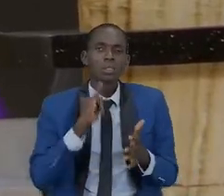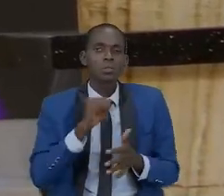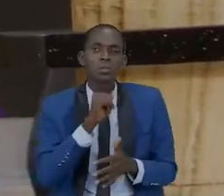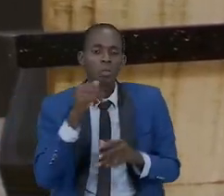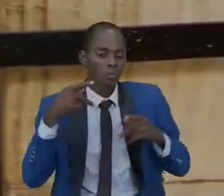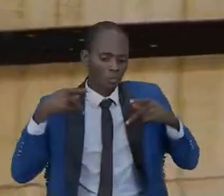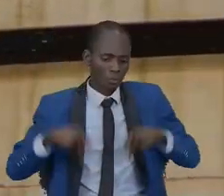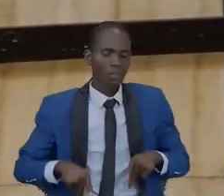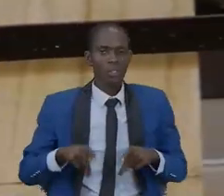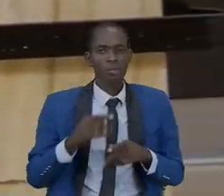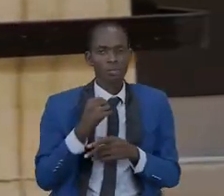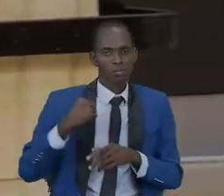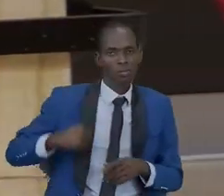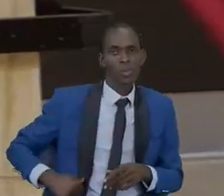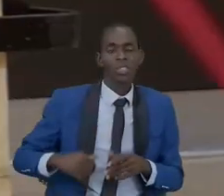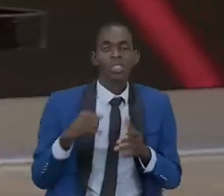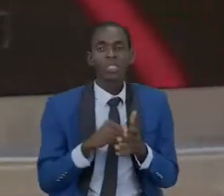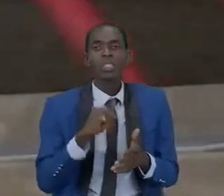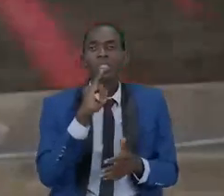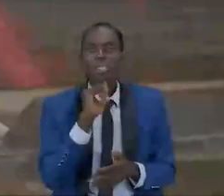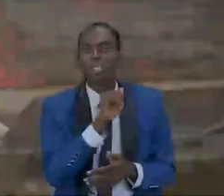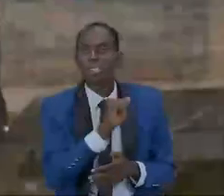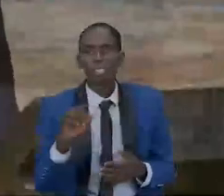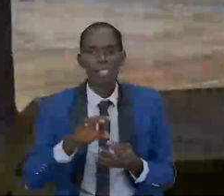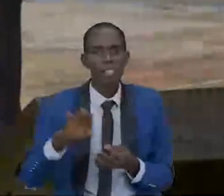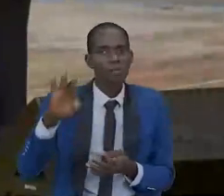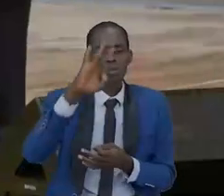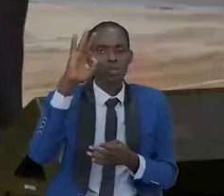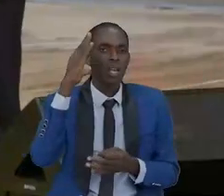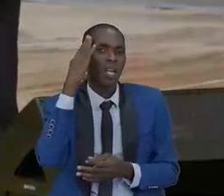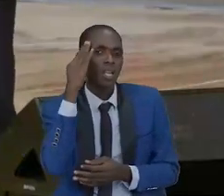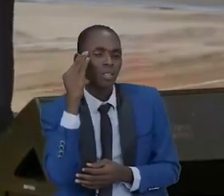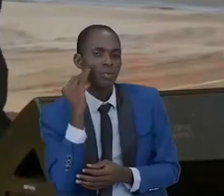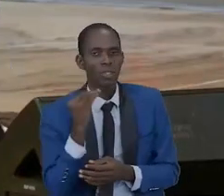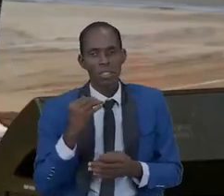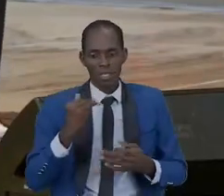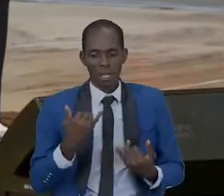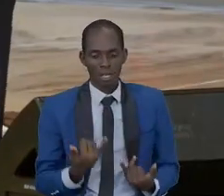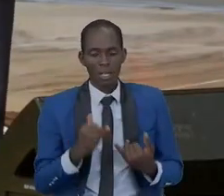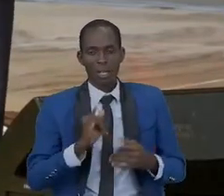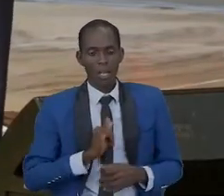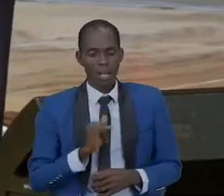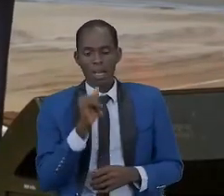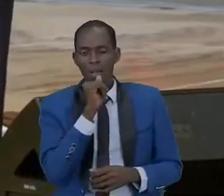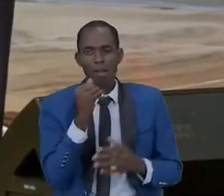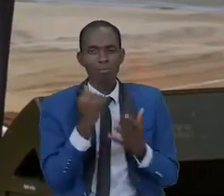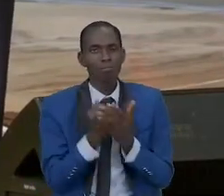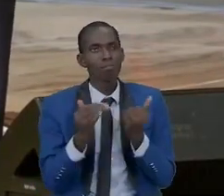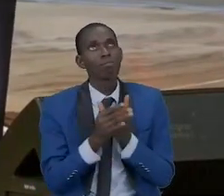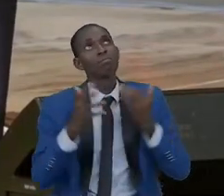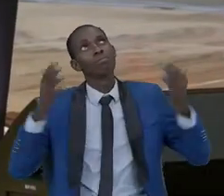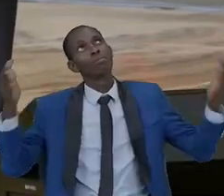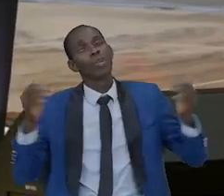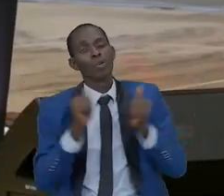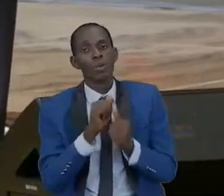physique c'est une crise fiction spirituelle une expérience spirituelle j'ai été crucifié avec